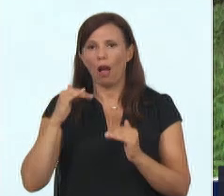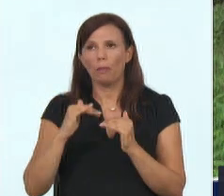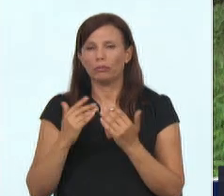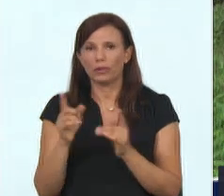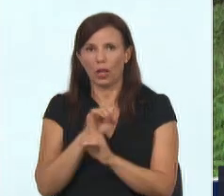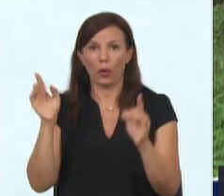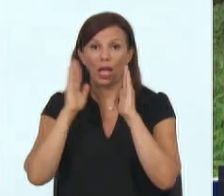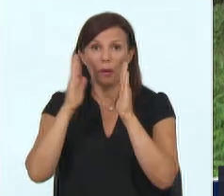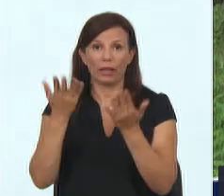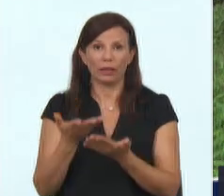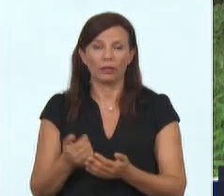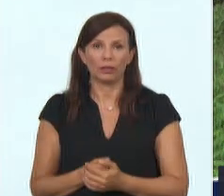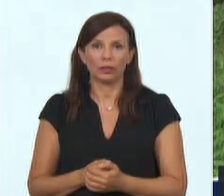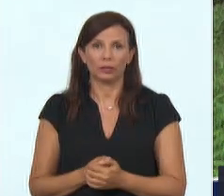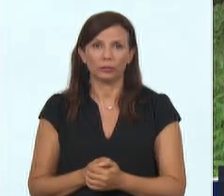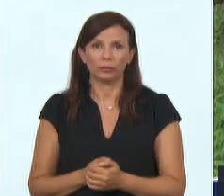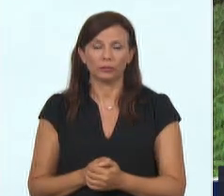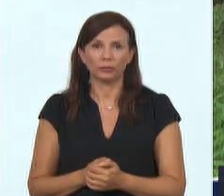יאמן.